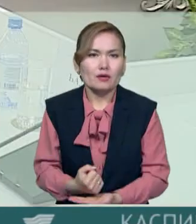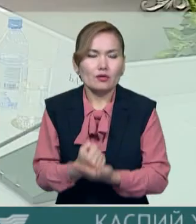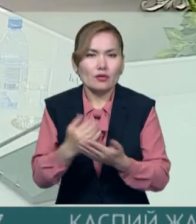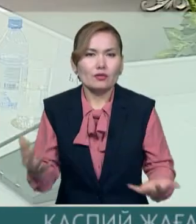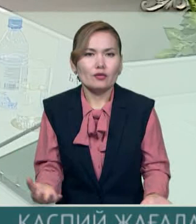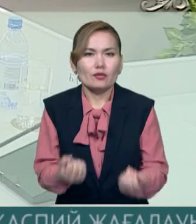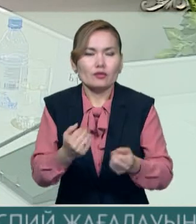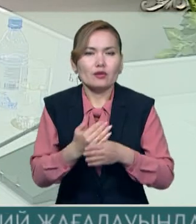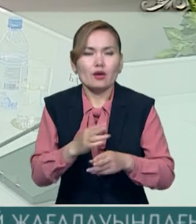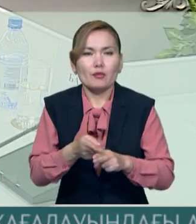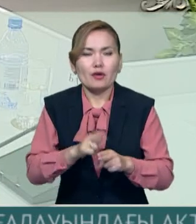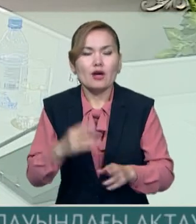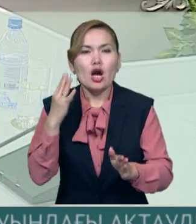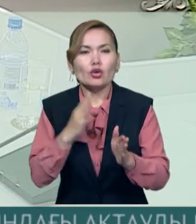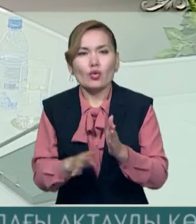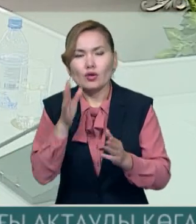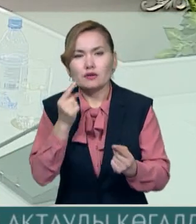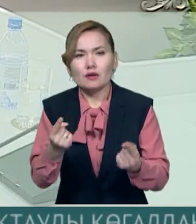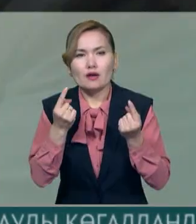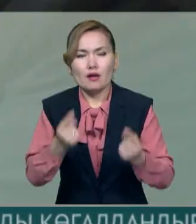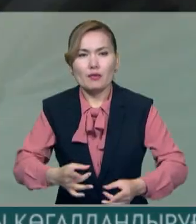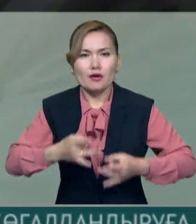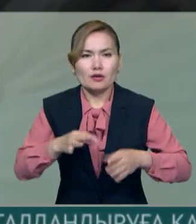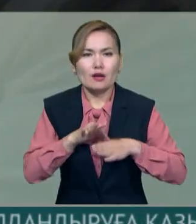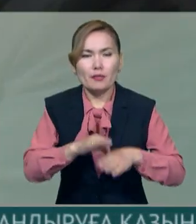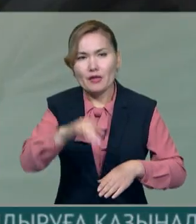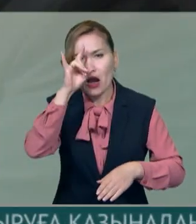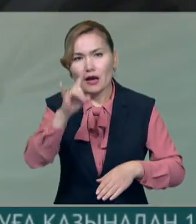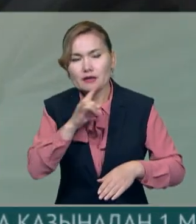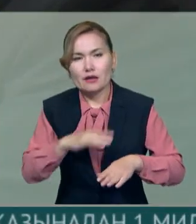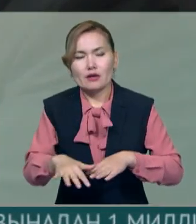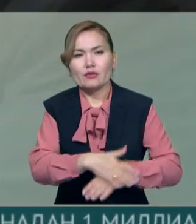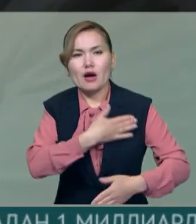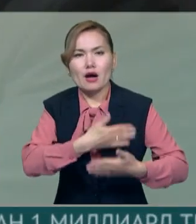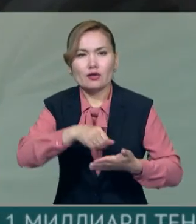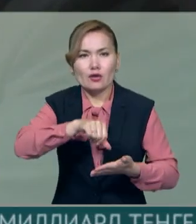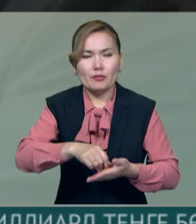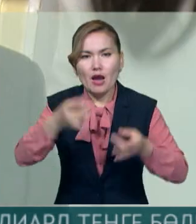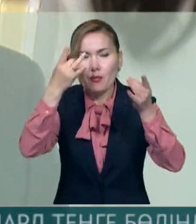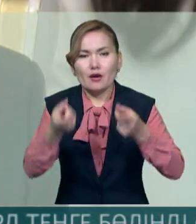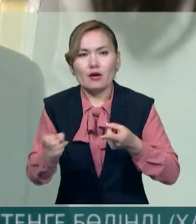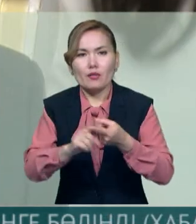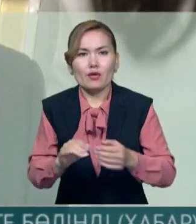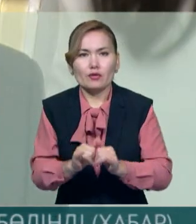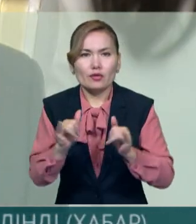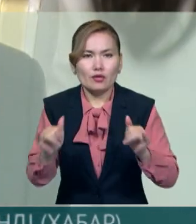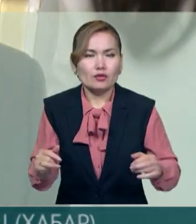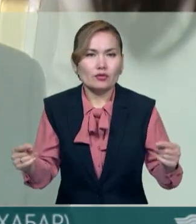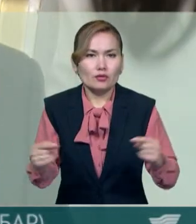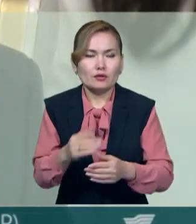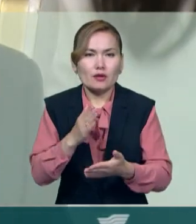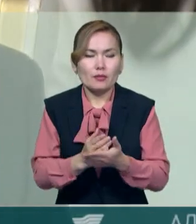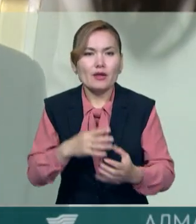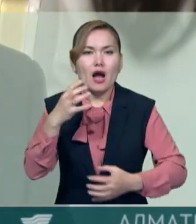Ал Айтматовтың 90 жылдық мерейтойына барынша атсалысуымыз мәдени байланыстың одан әрі арта түскен айғақтайды.